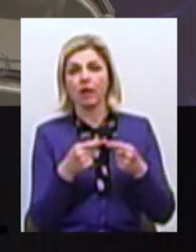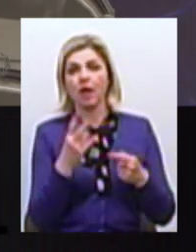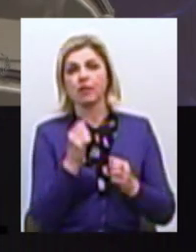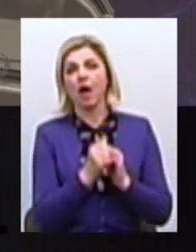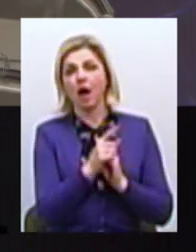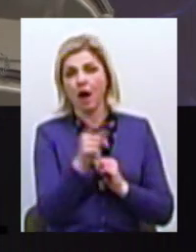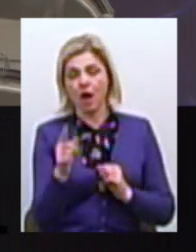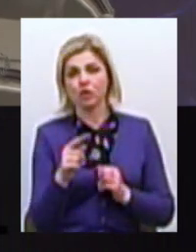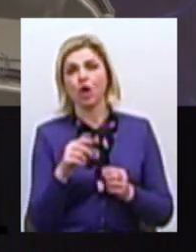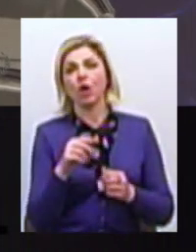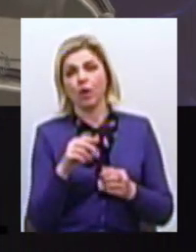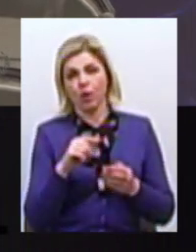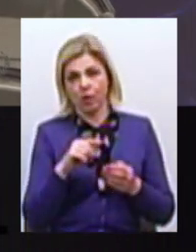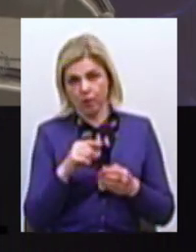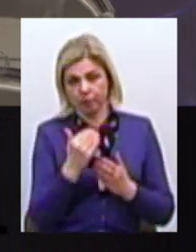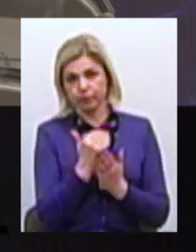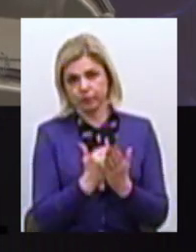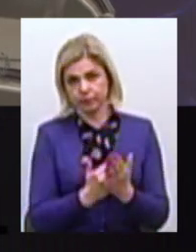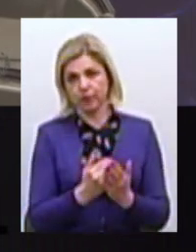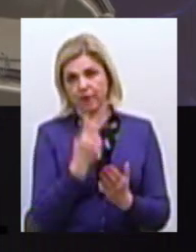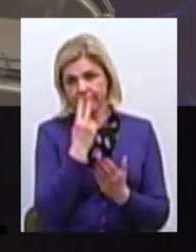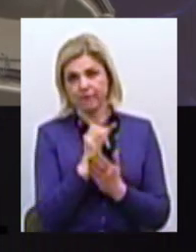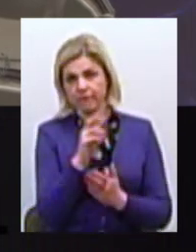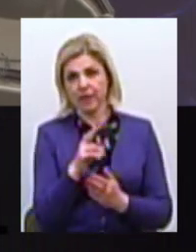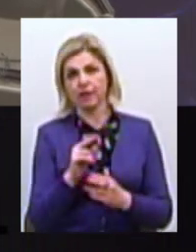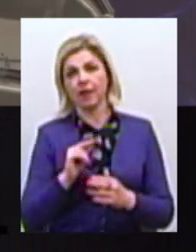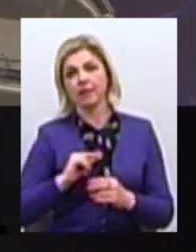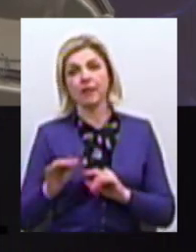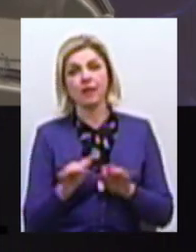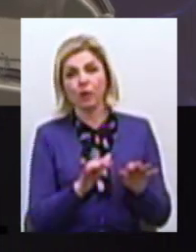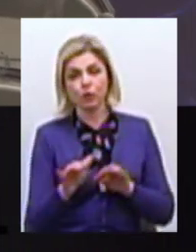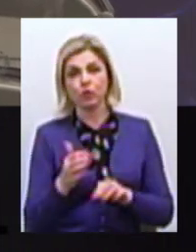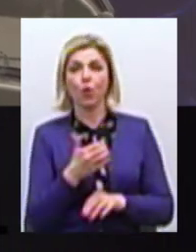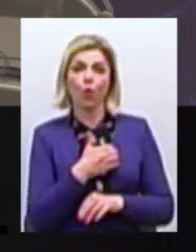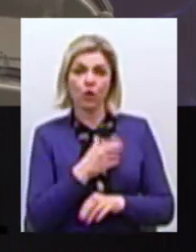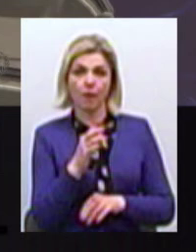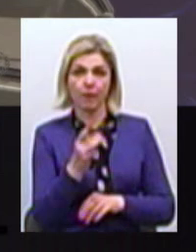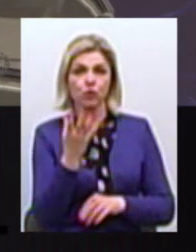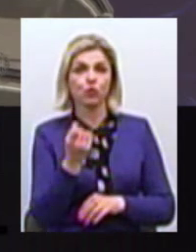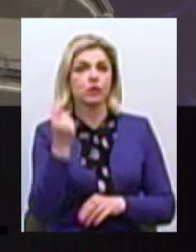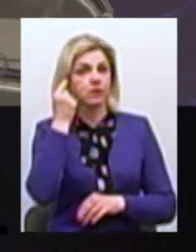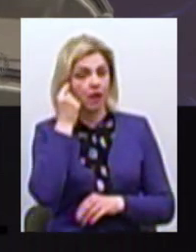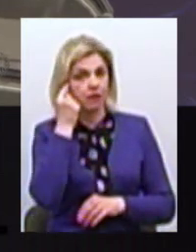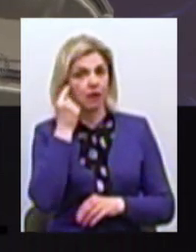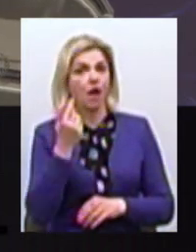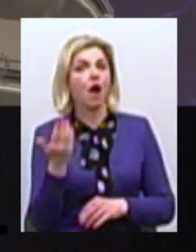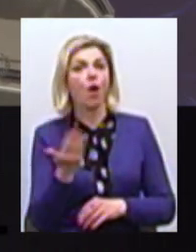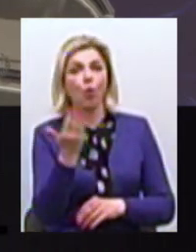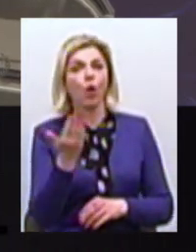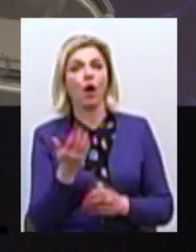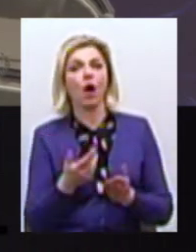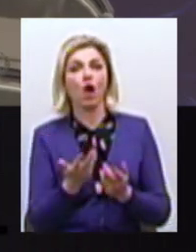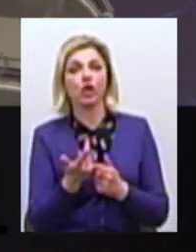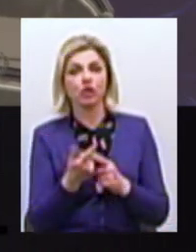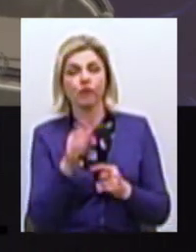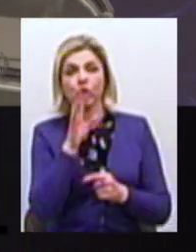каждый пункт его работы, виды деятельности. И хотелось бы еще знать, какое количество